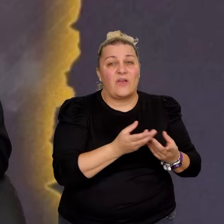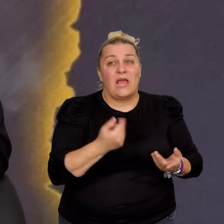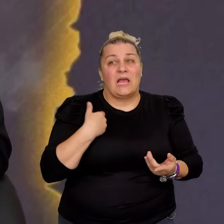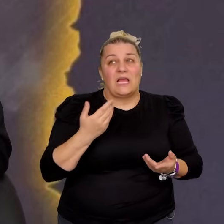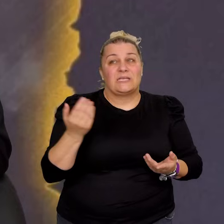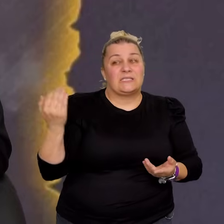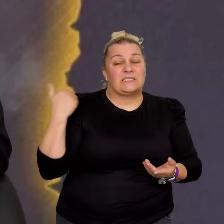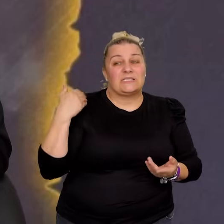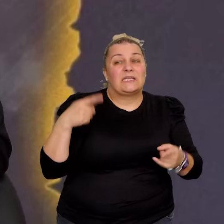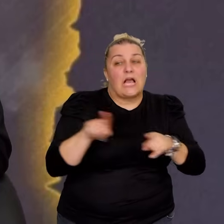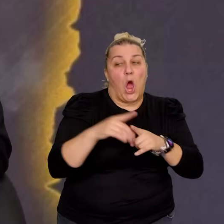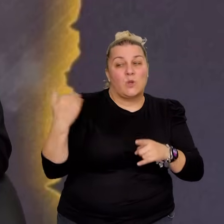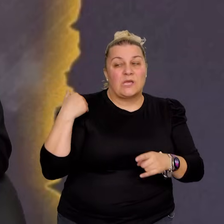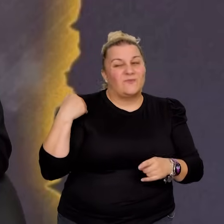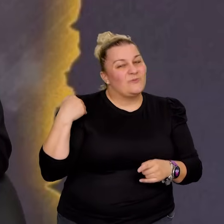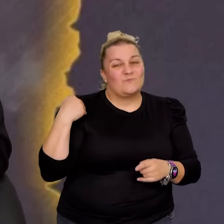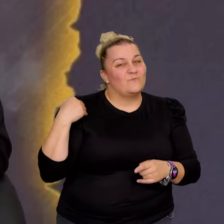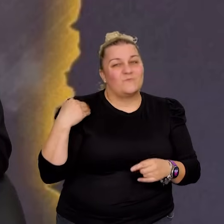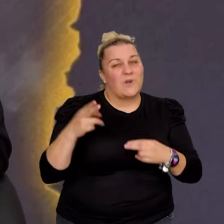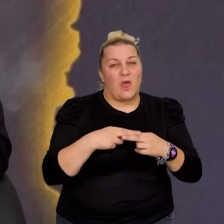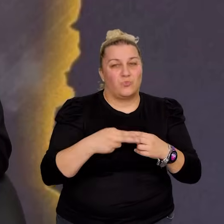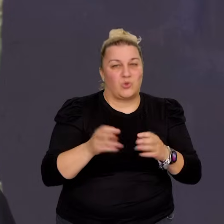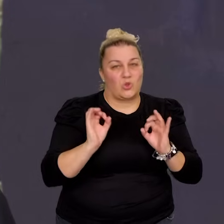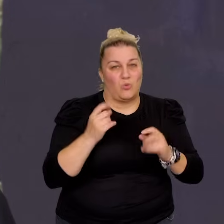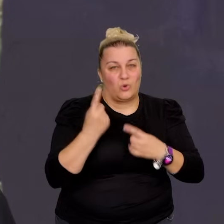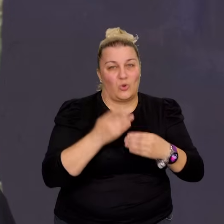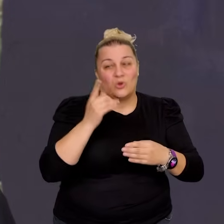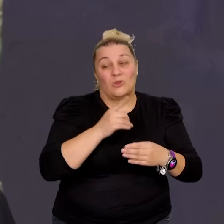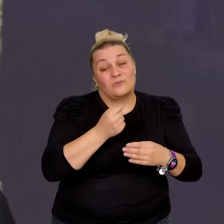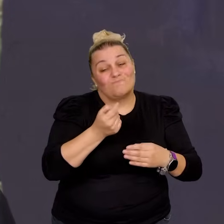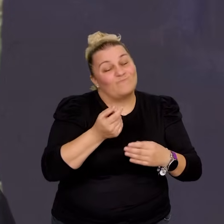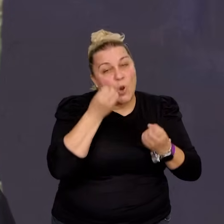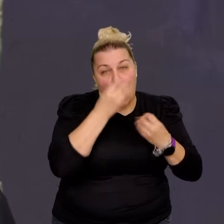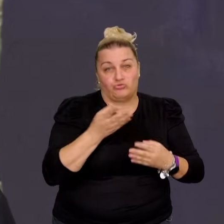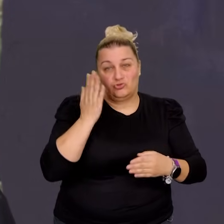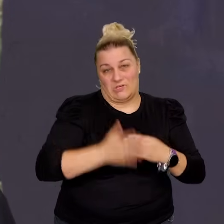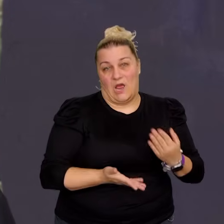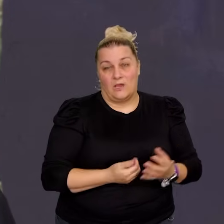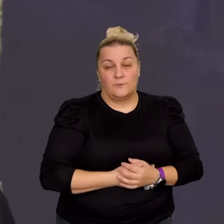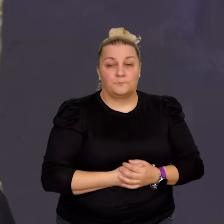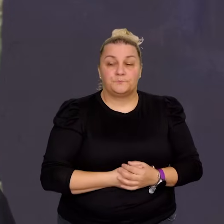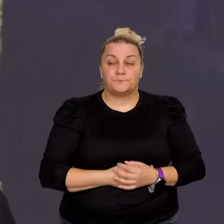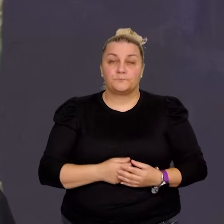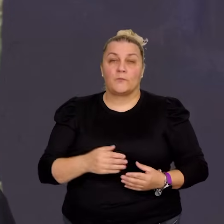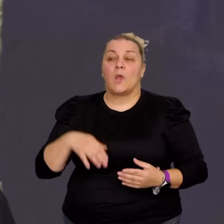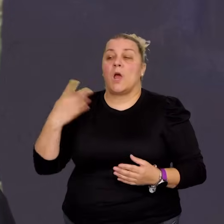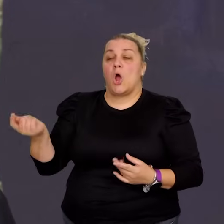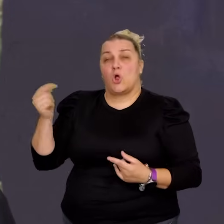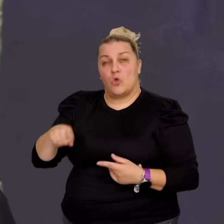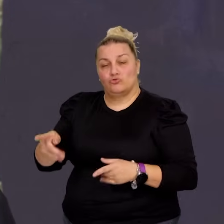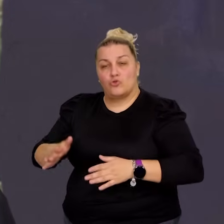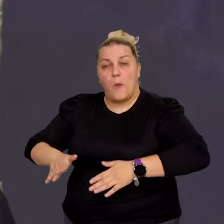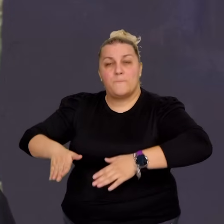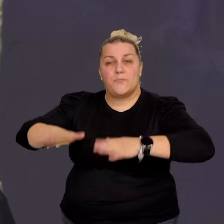da jednostavno neće dobro završiti. Da, dolazi i do, nažalost, i